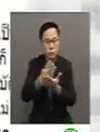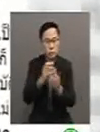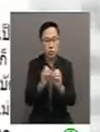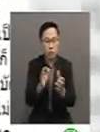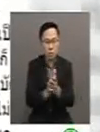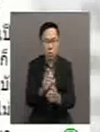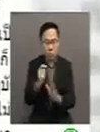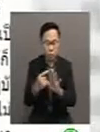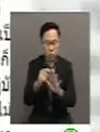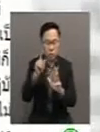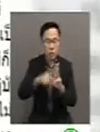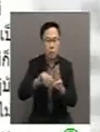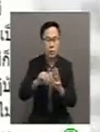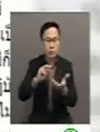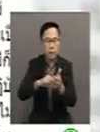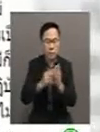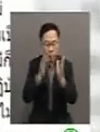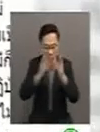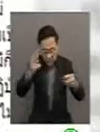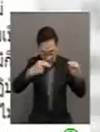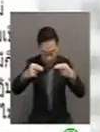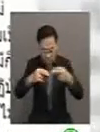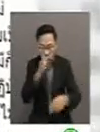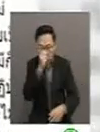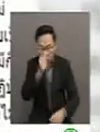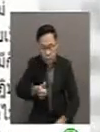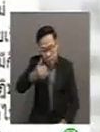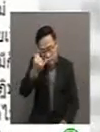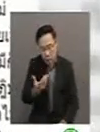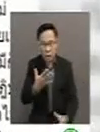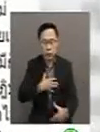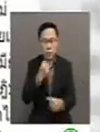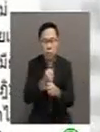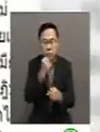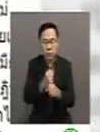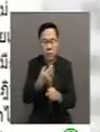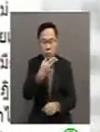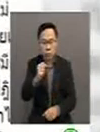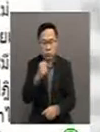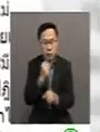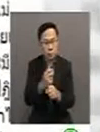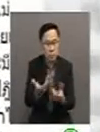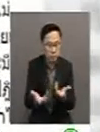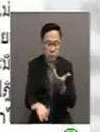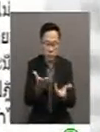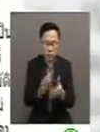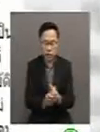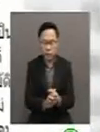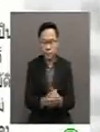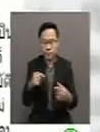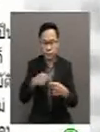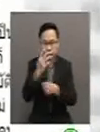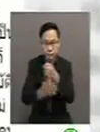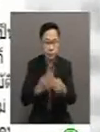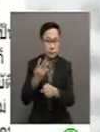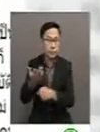ยนั้นเป็นเพียงผู้สังเกตการทดลองเพื่อตัดสินใจว่าจะรับทำเพลงให้กับหลักสูตรหรือไม่อันนี้เป็นเหตุการณ์ที่เกิดขึ้นเมื่อ4ปีก่อ